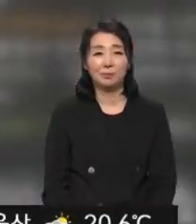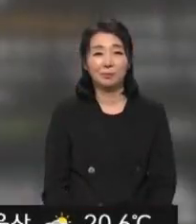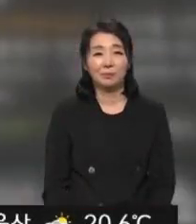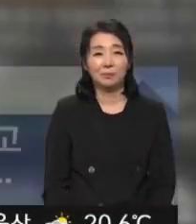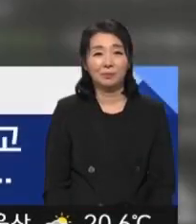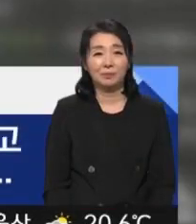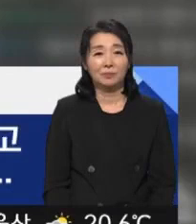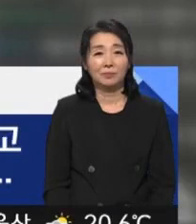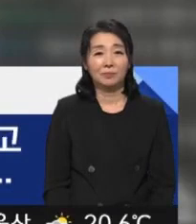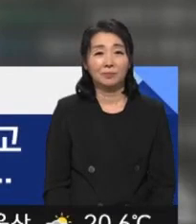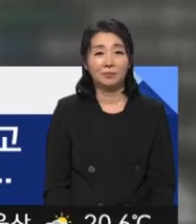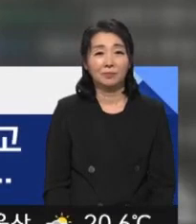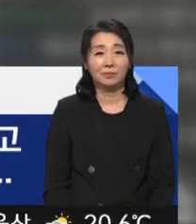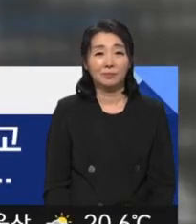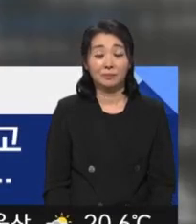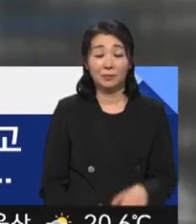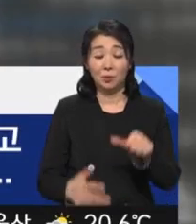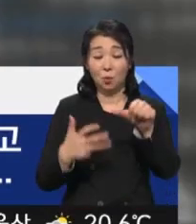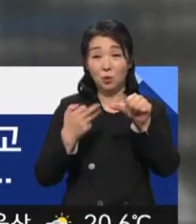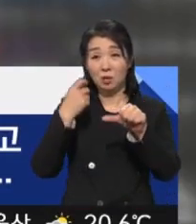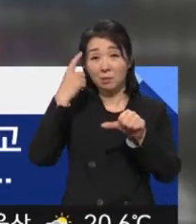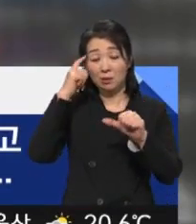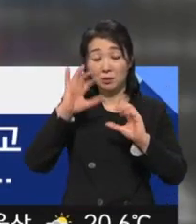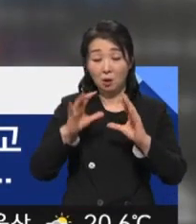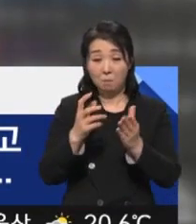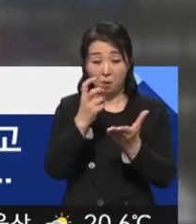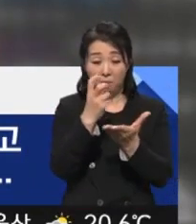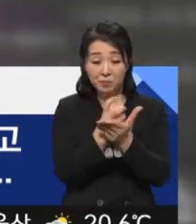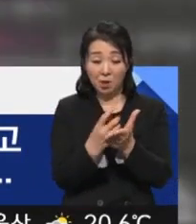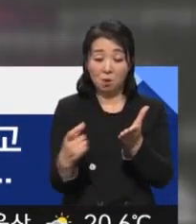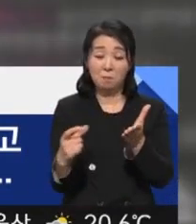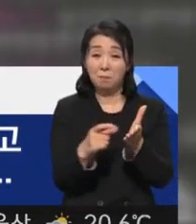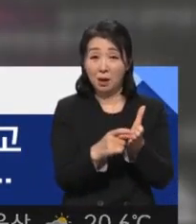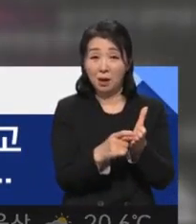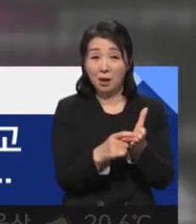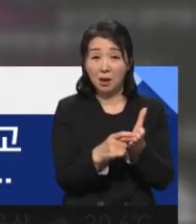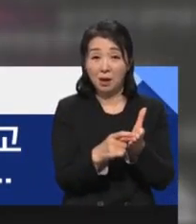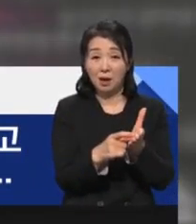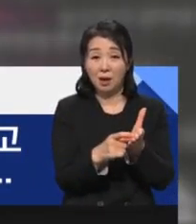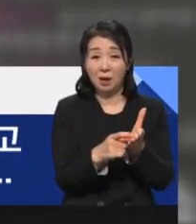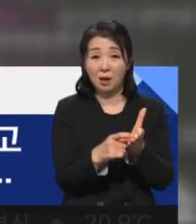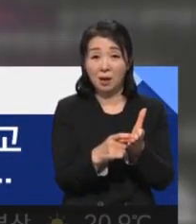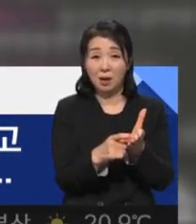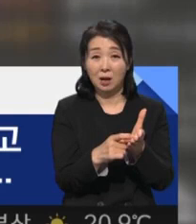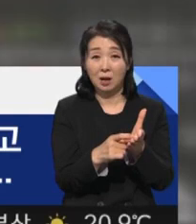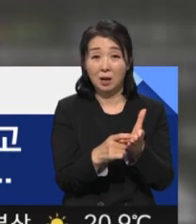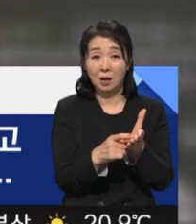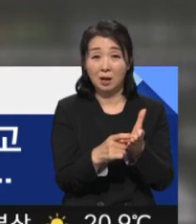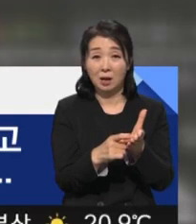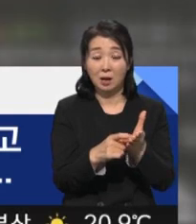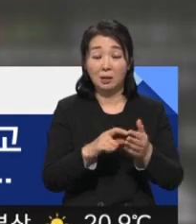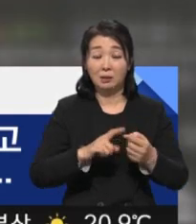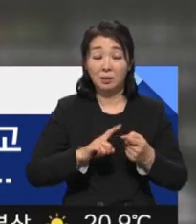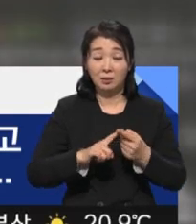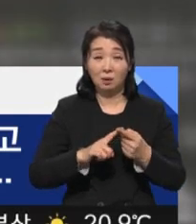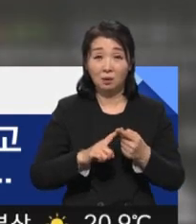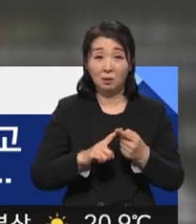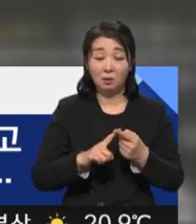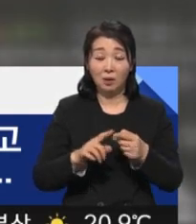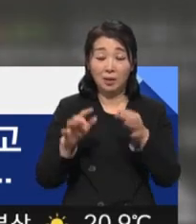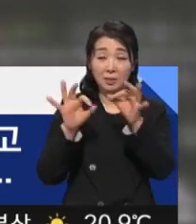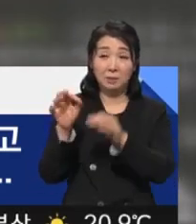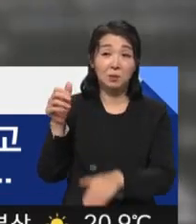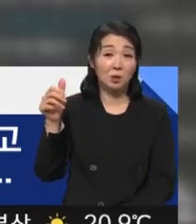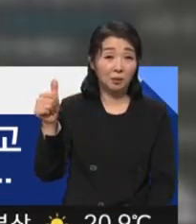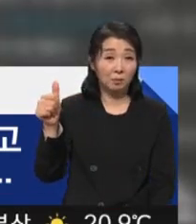제가 이제 5.18 정신을 헌법 전문에 올리는 것을 그 김기현